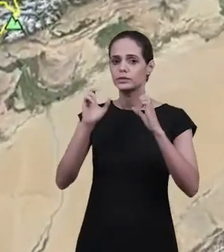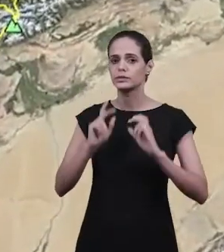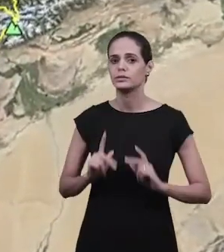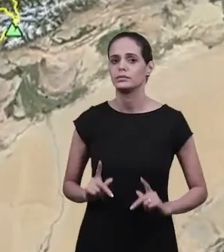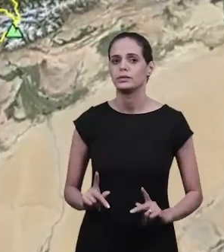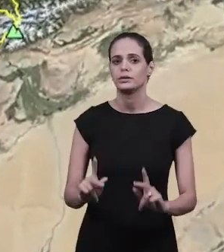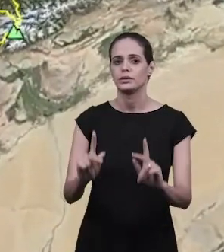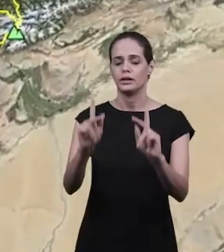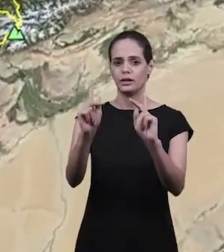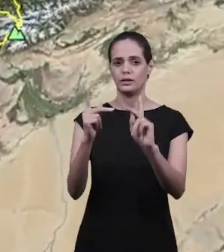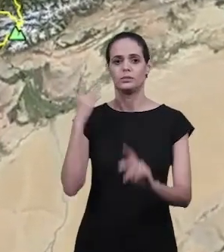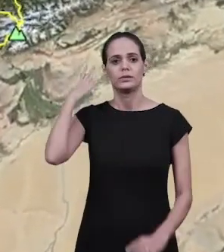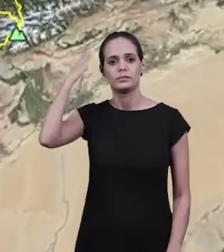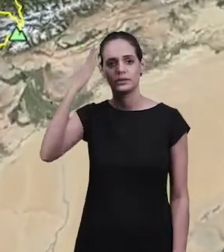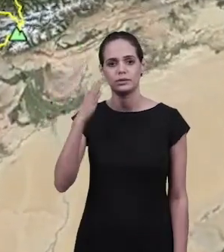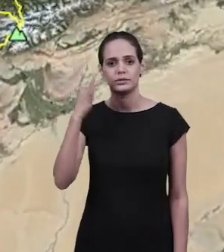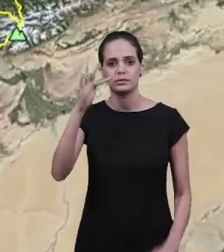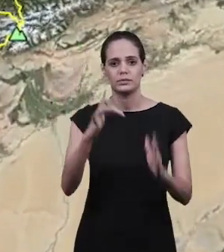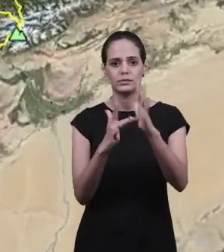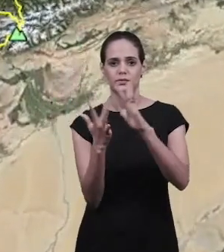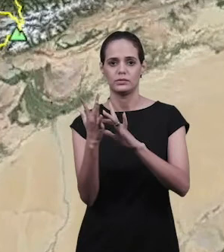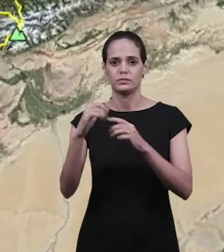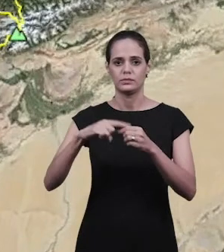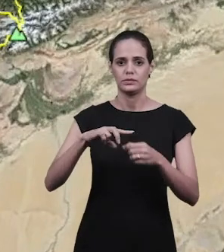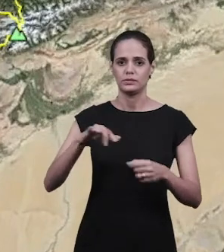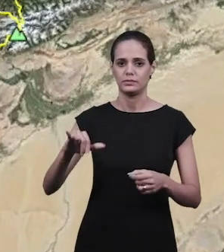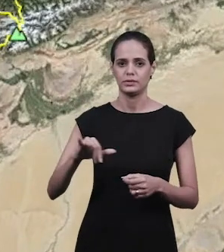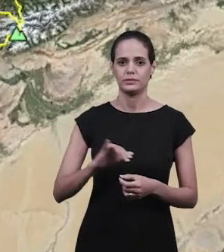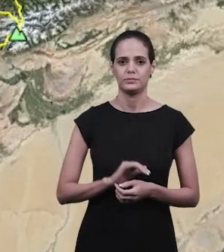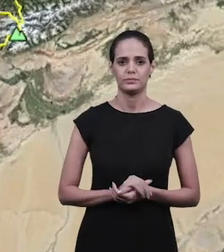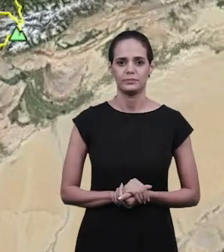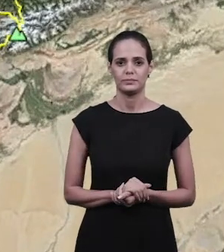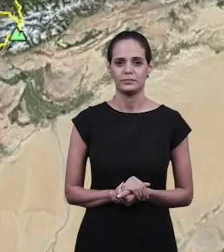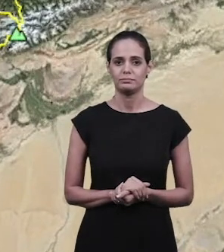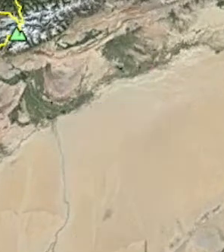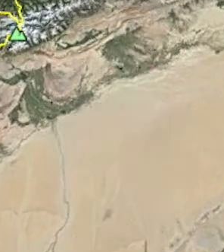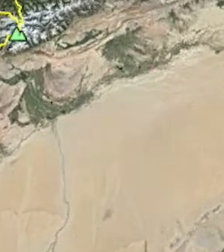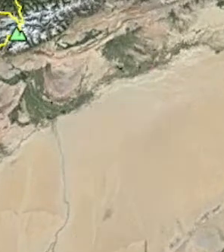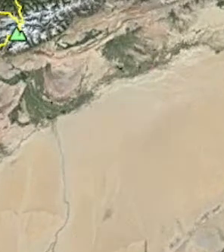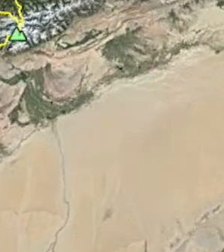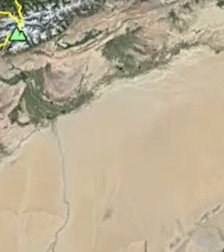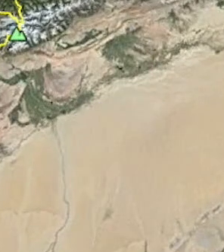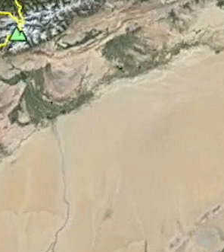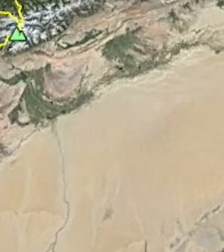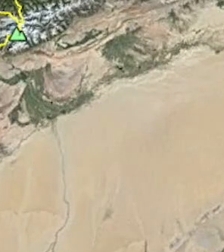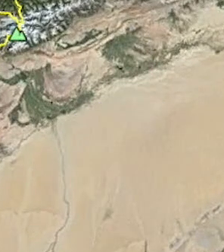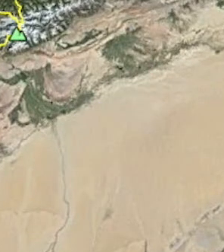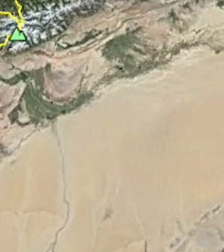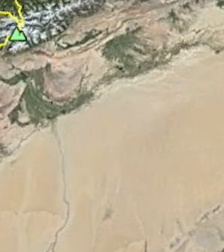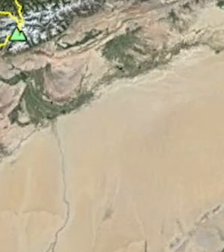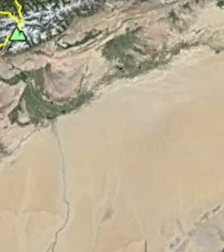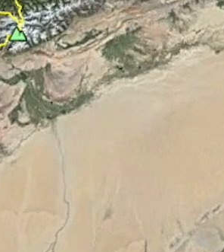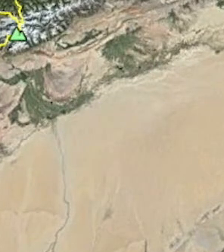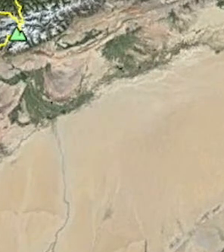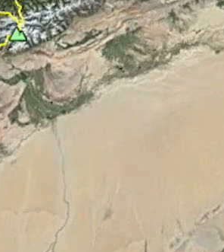par l'évangile éternel et par le message du retour imminent du Seigneur Jésus.